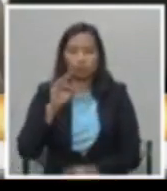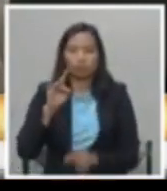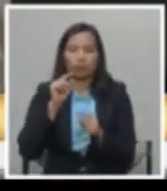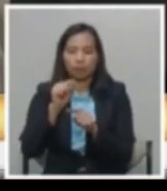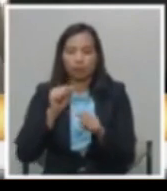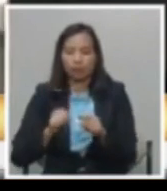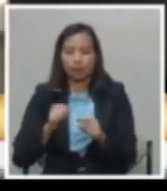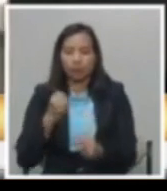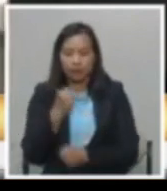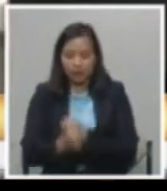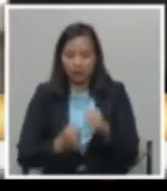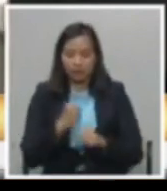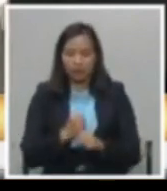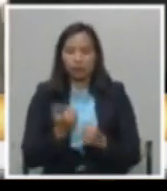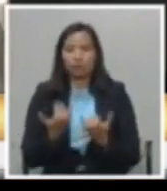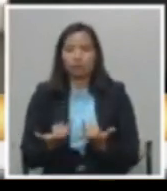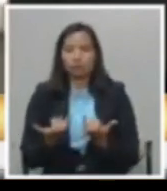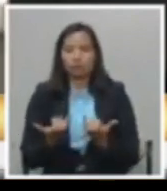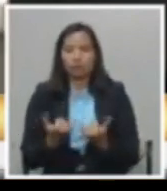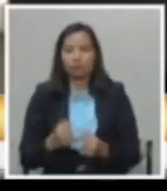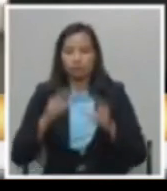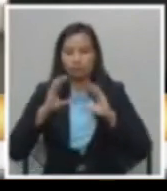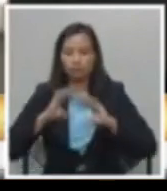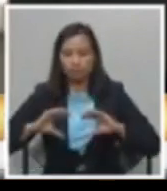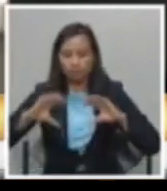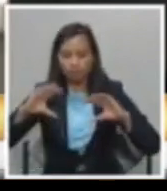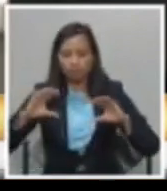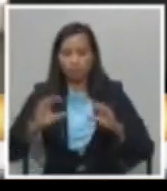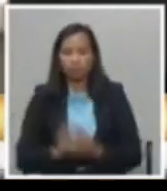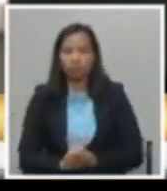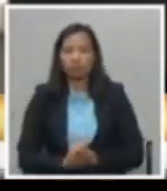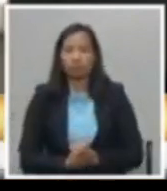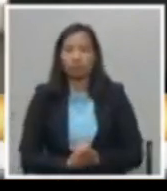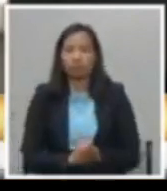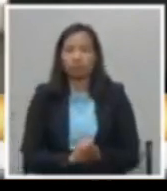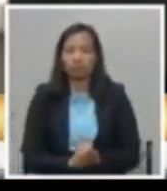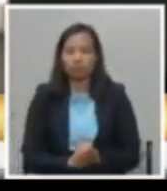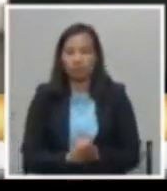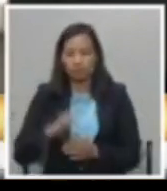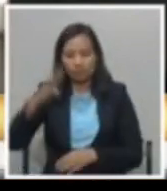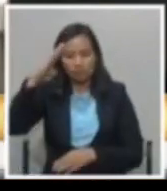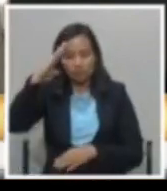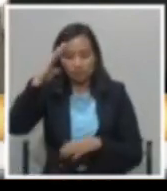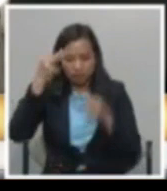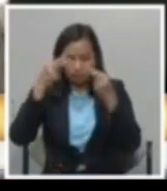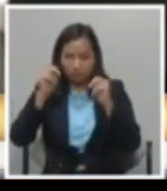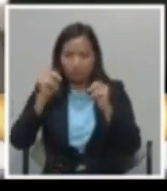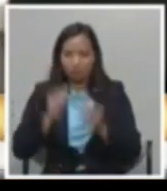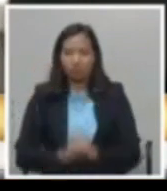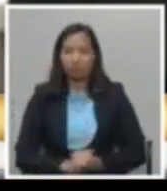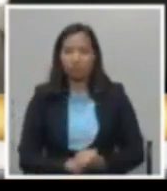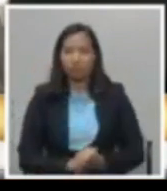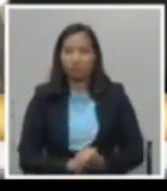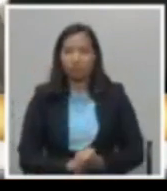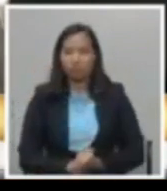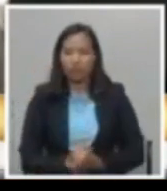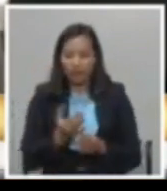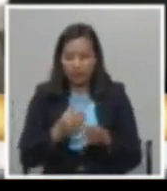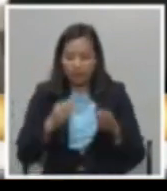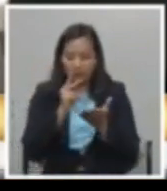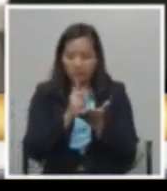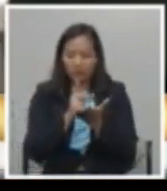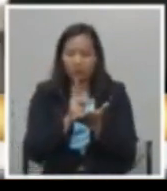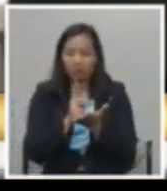16.8% มาถึงปีนี้นะครับปีของรัฐบาลโดยการนำของท่านประยุทธ์จันทร์โอชาถึงแม้ว่าวงเงิน